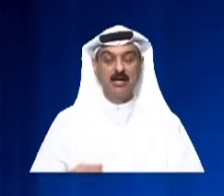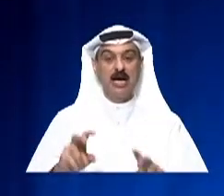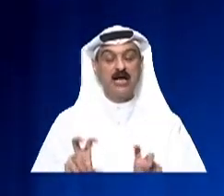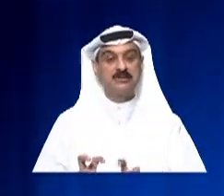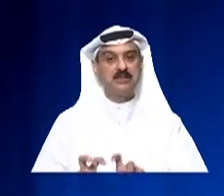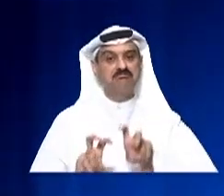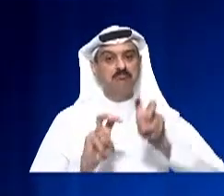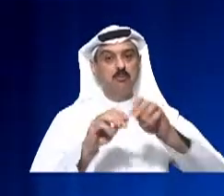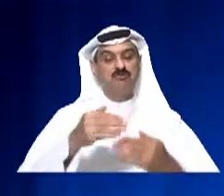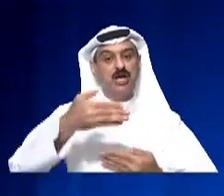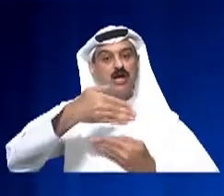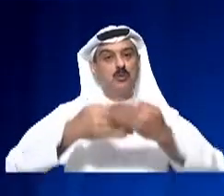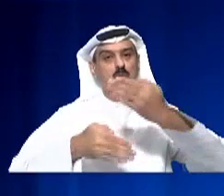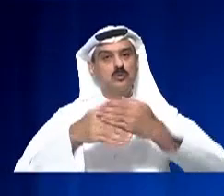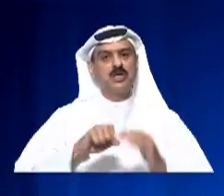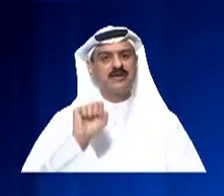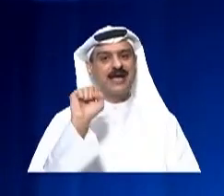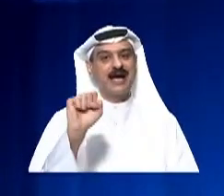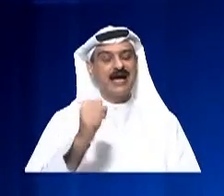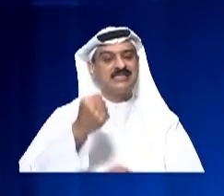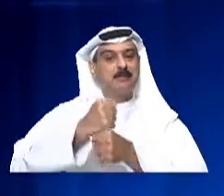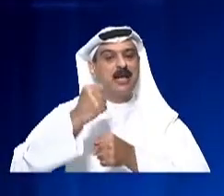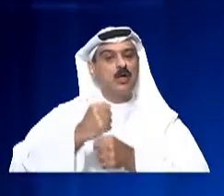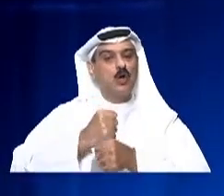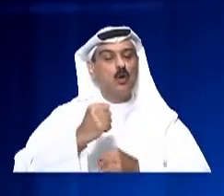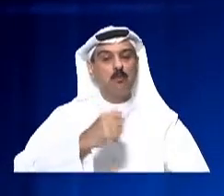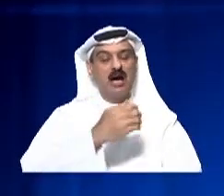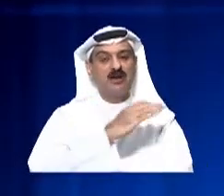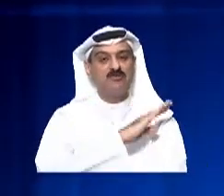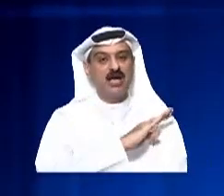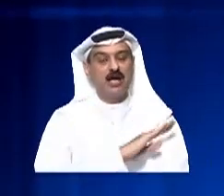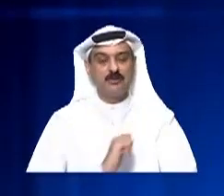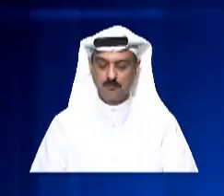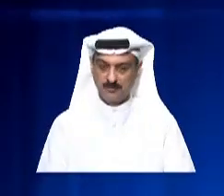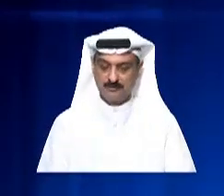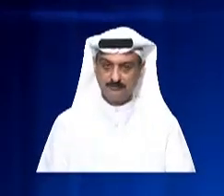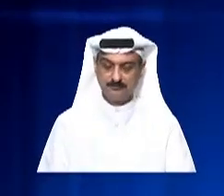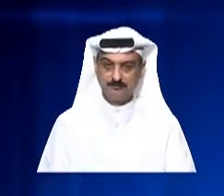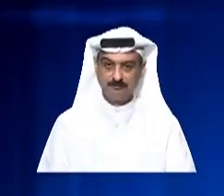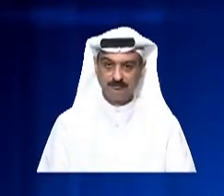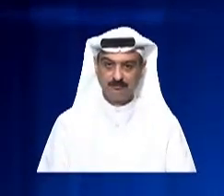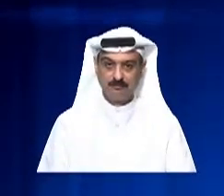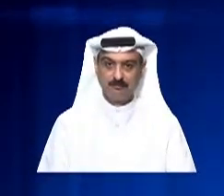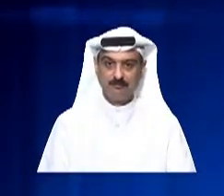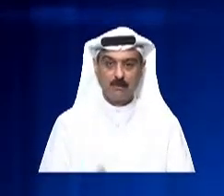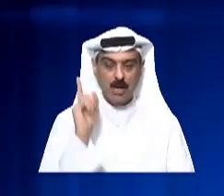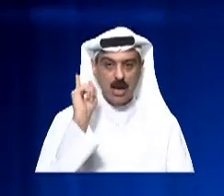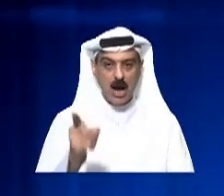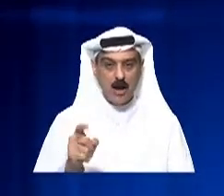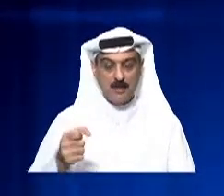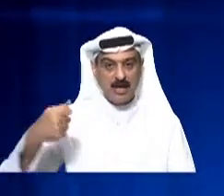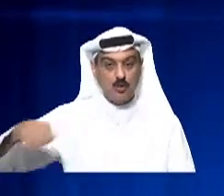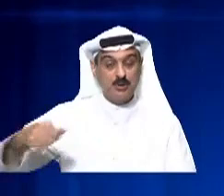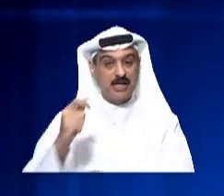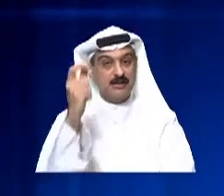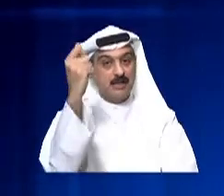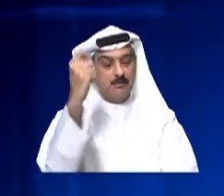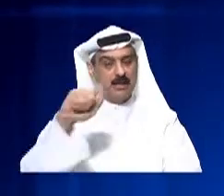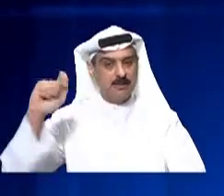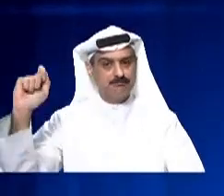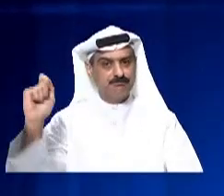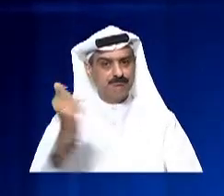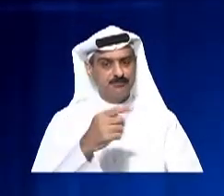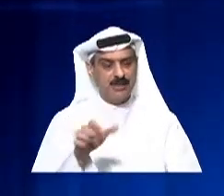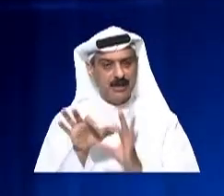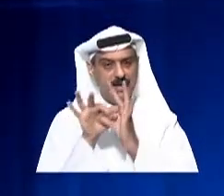خاصة بالعمالة الوافدة. وقرر مجلس الوزراء تكليف وزارة المالية إدارة أملاك الدولة بسرعة التنسيق